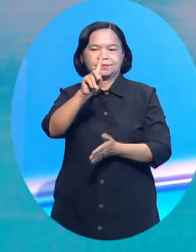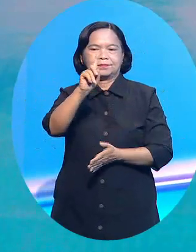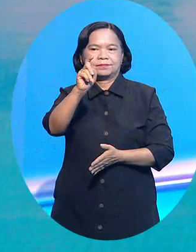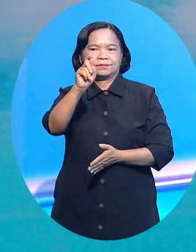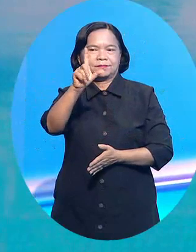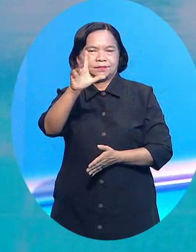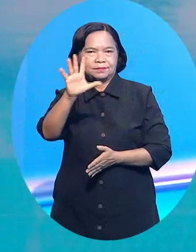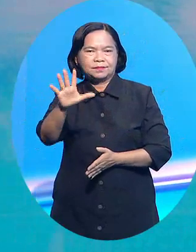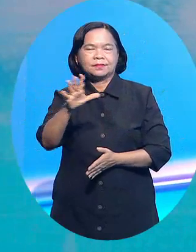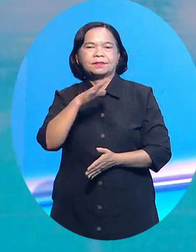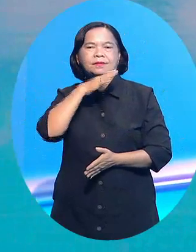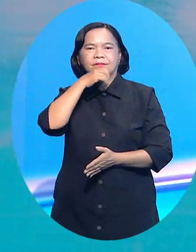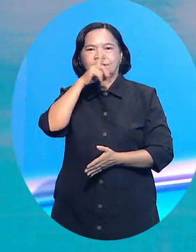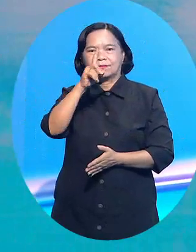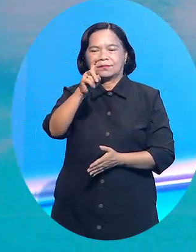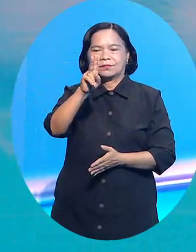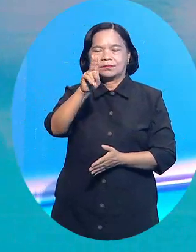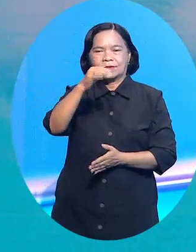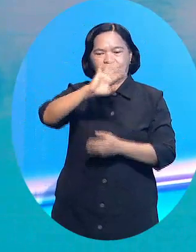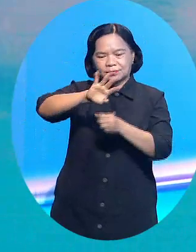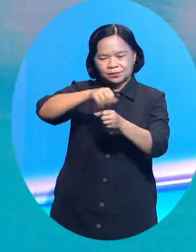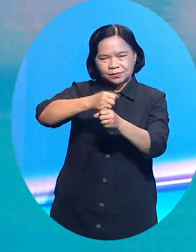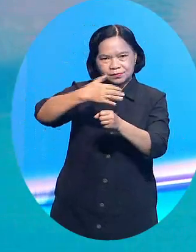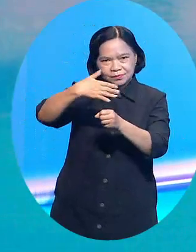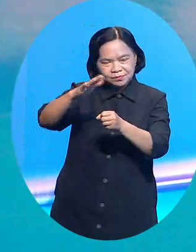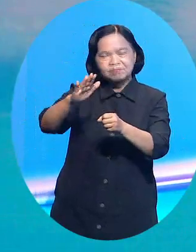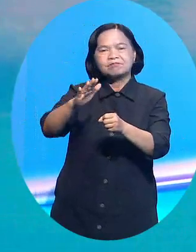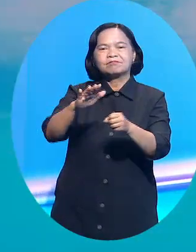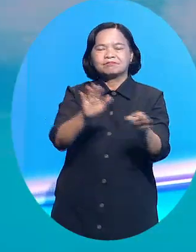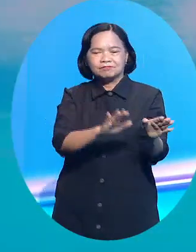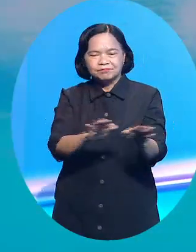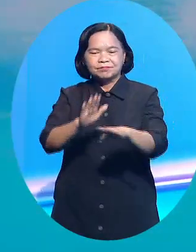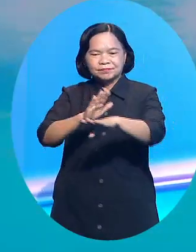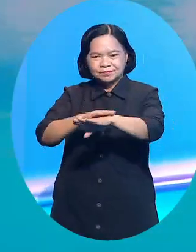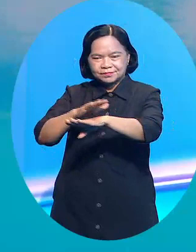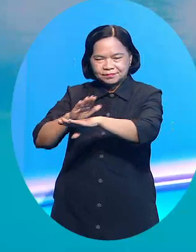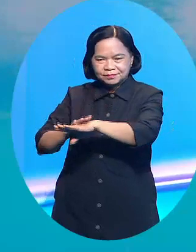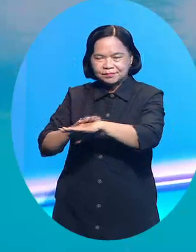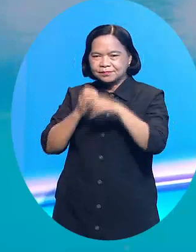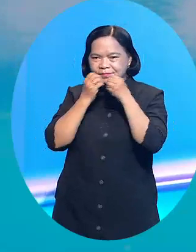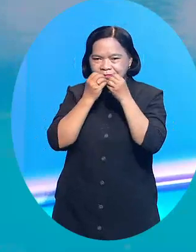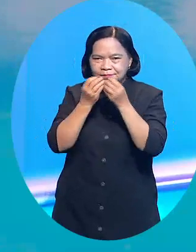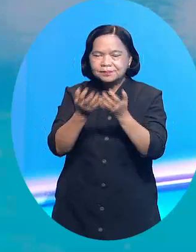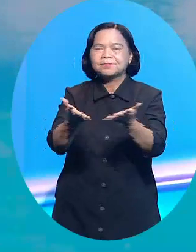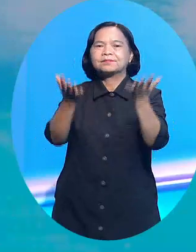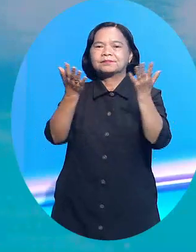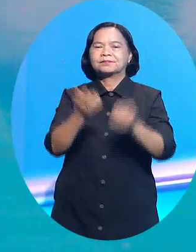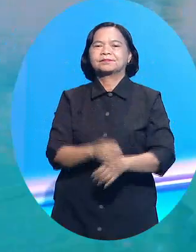lượng vũ trang nhân dân Nguyễn Văn Đức dù tuổi đã cao nhưng vẫn hết lòng với công tác vận động thực hiện quỹ đền ơn đáp nghĩa.